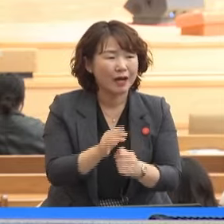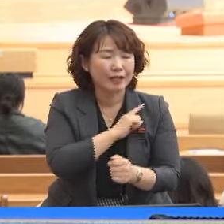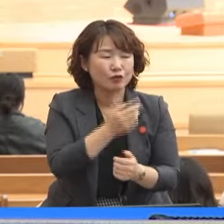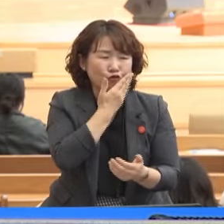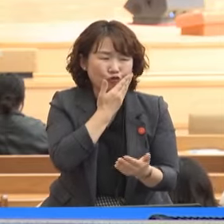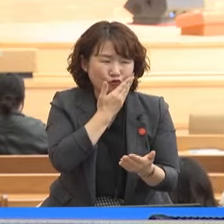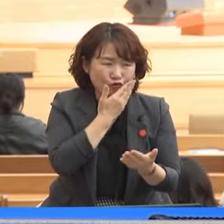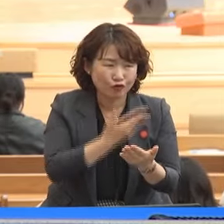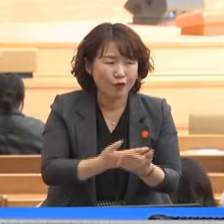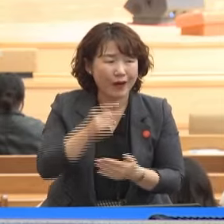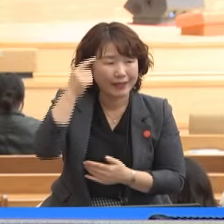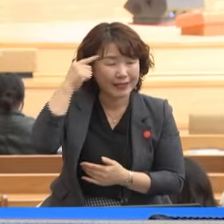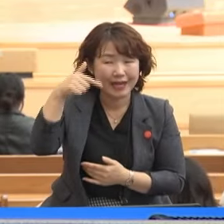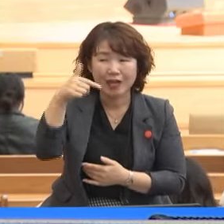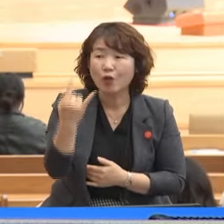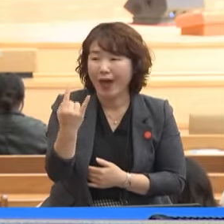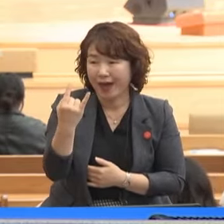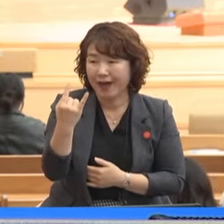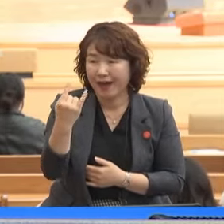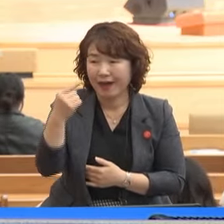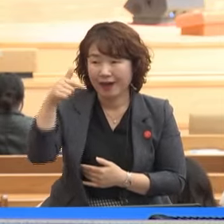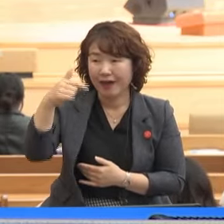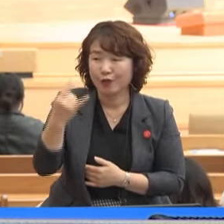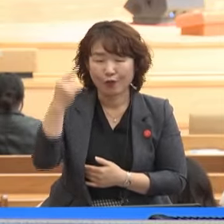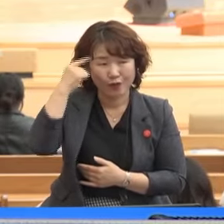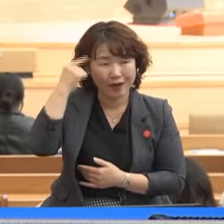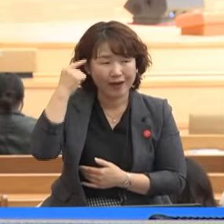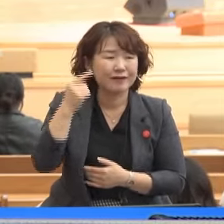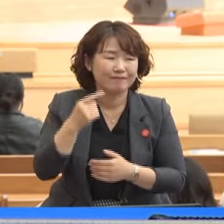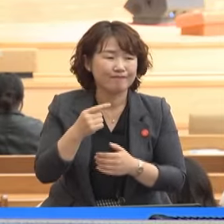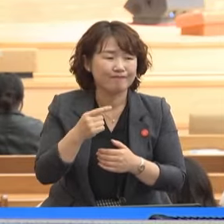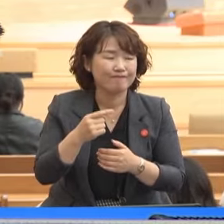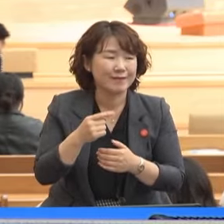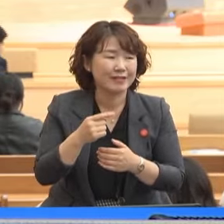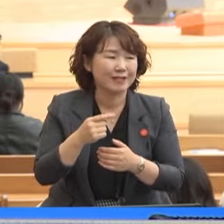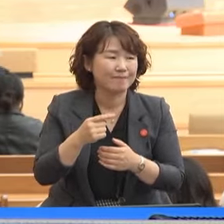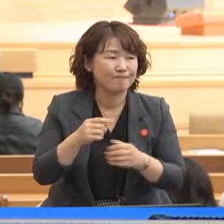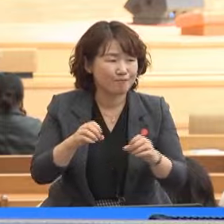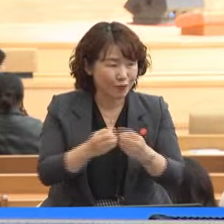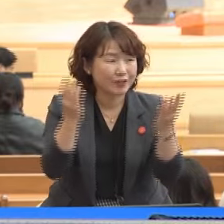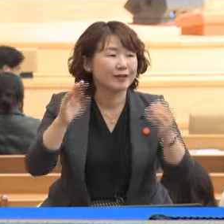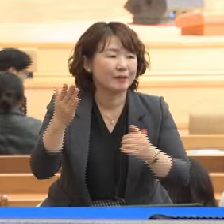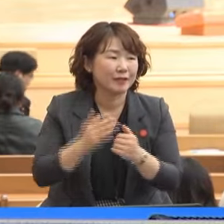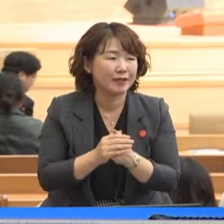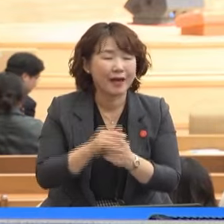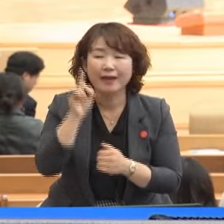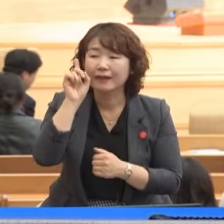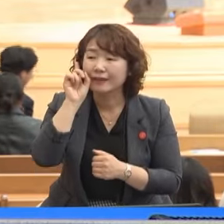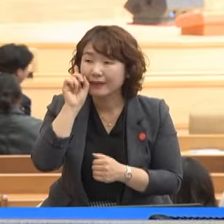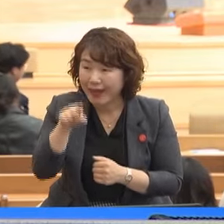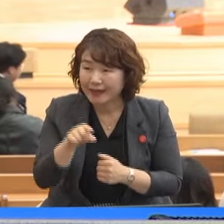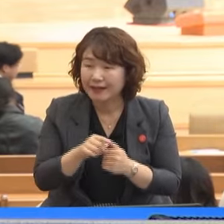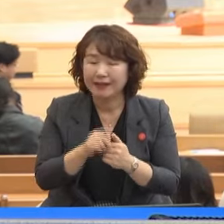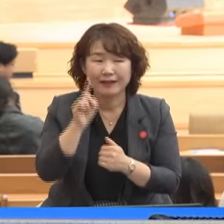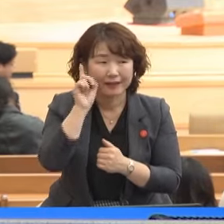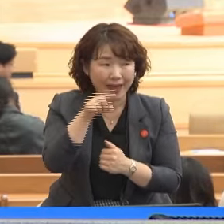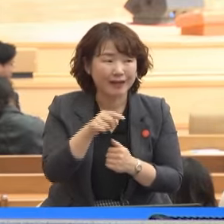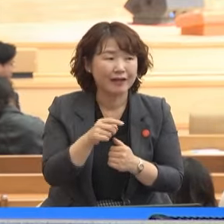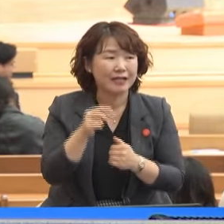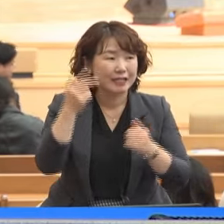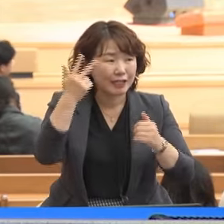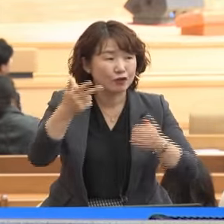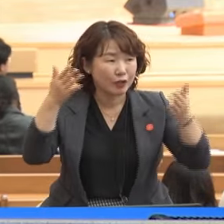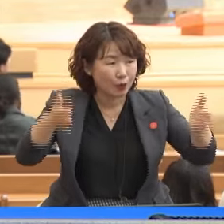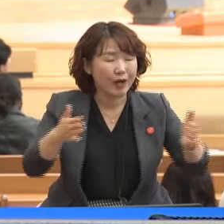거예요. 내일 특세 2027 한국교회 연합예배가 여러분의 회개의 뇌관을